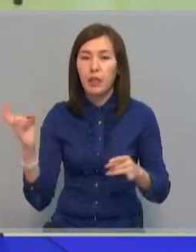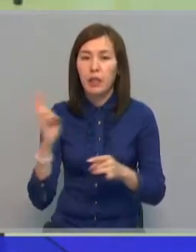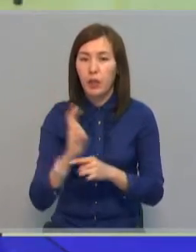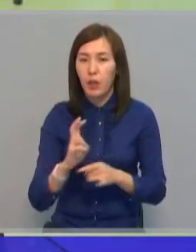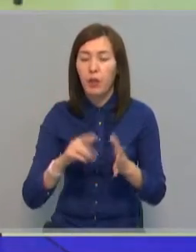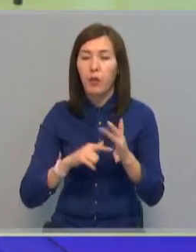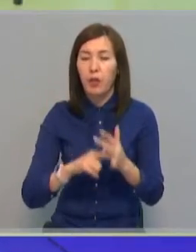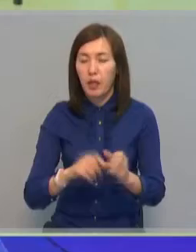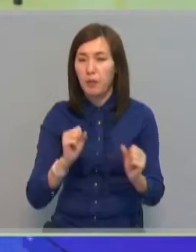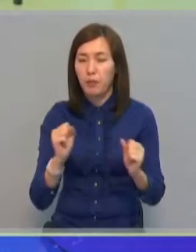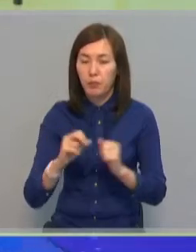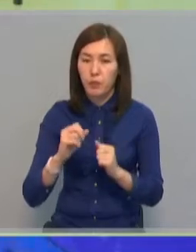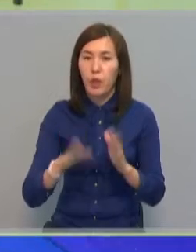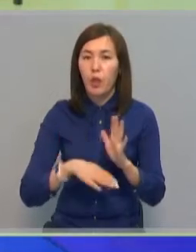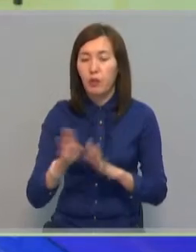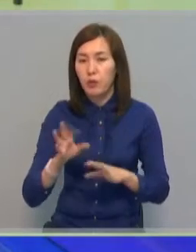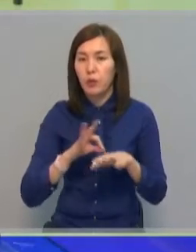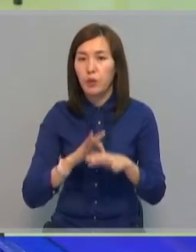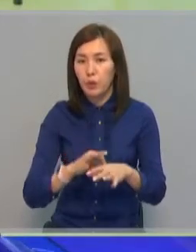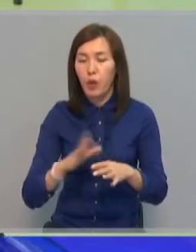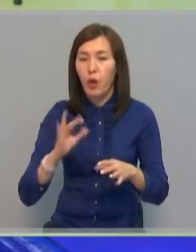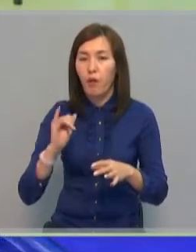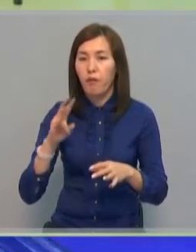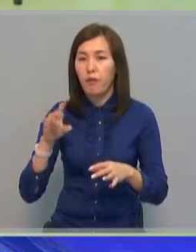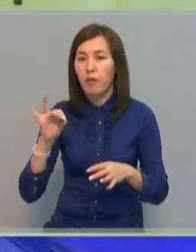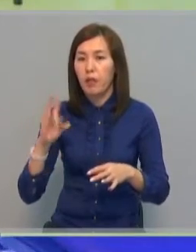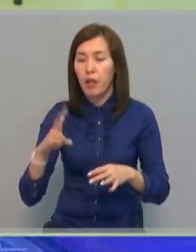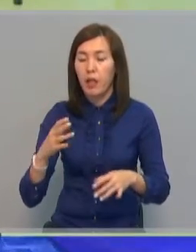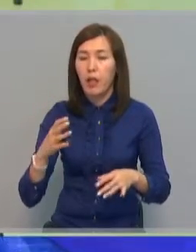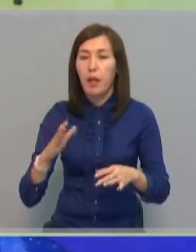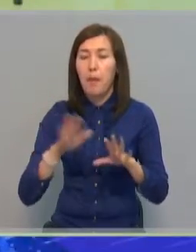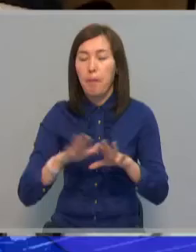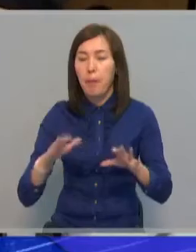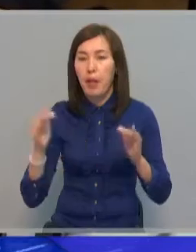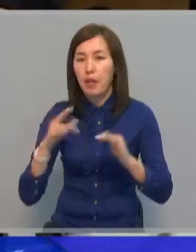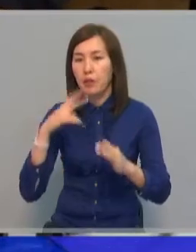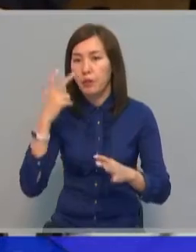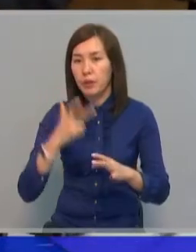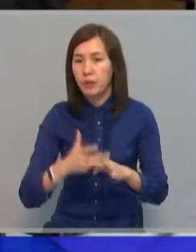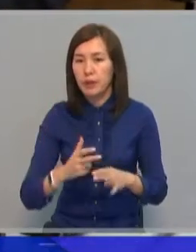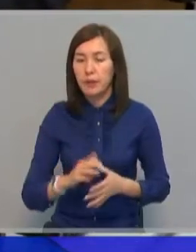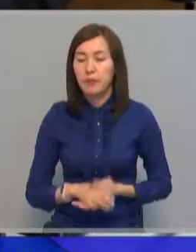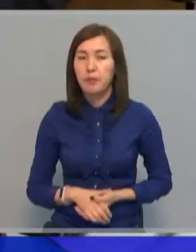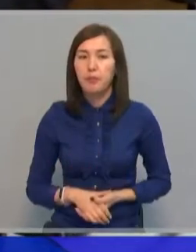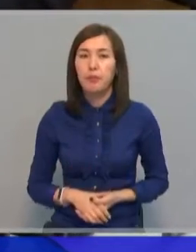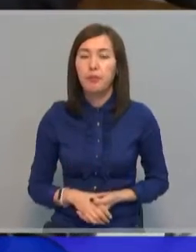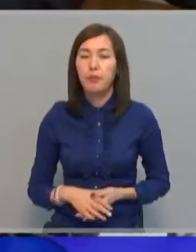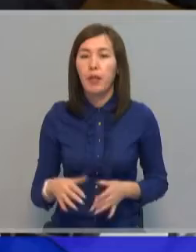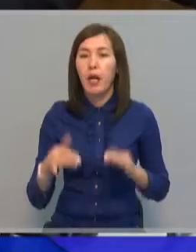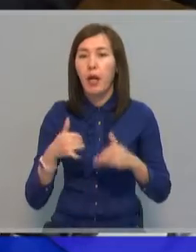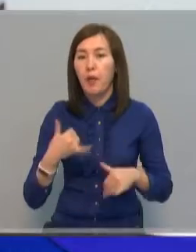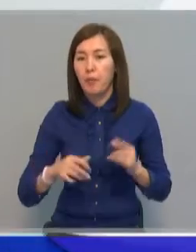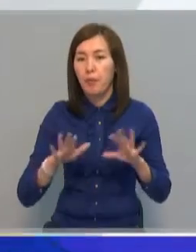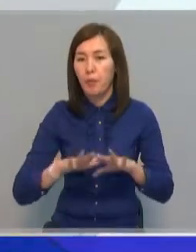санитарных условиях. Считаю, что лучше всего проводить занятия офлайн, ведь ученики скучают по колледжу. По словам